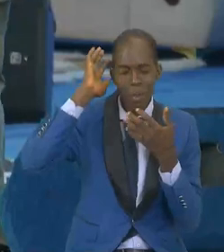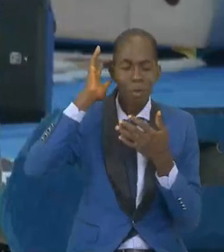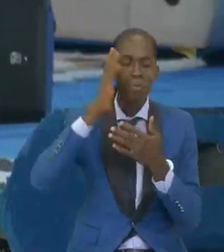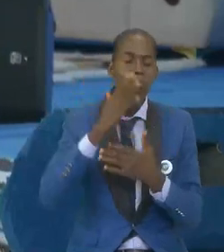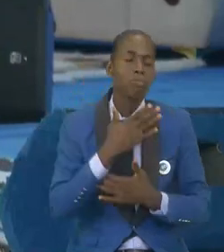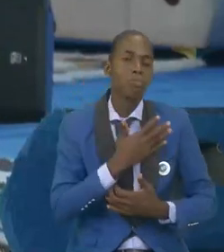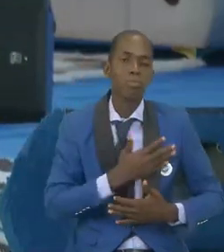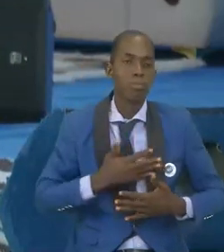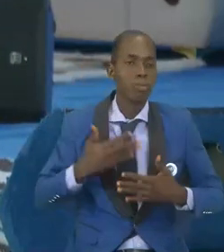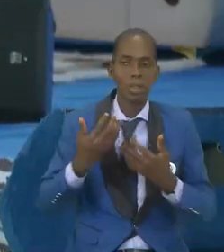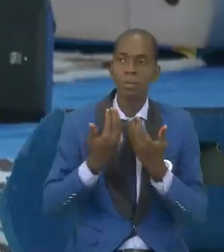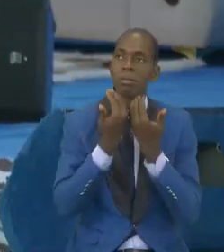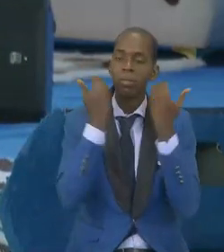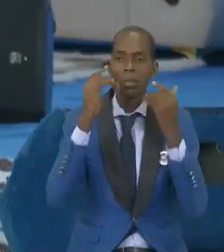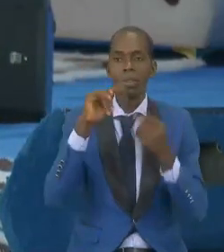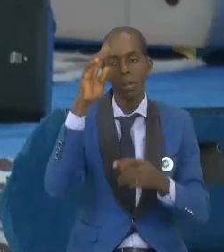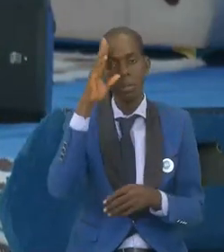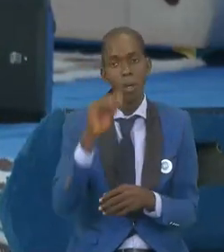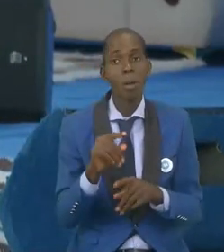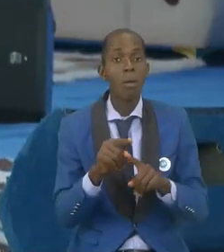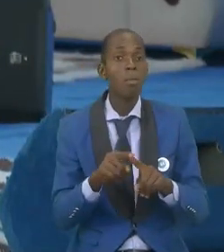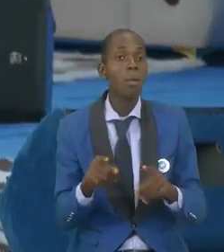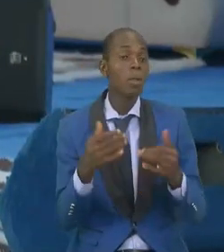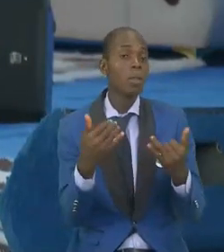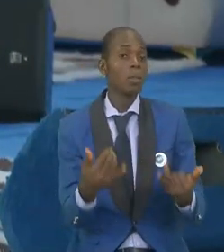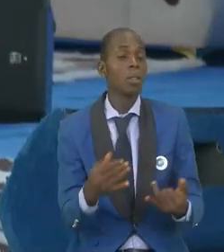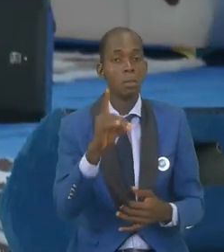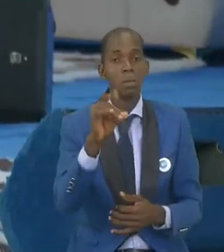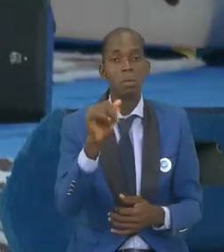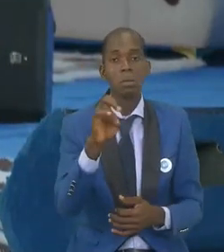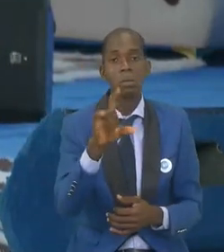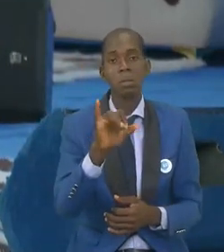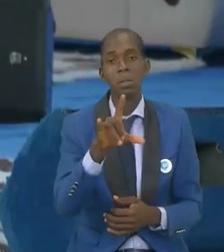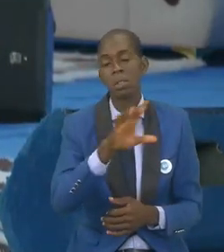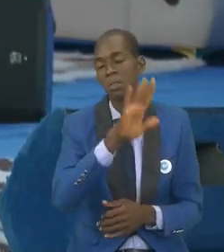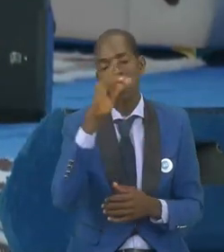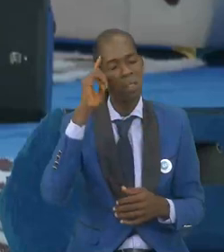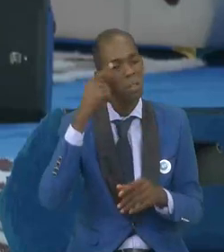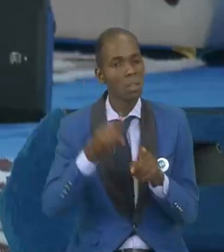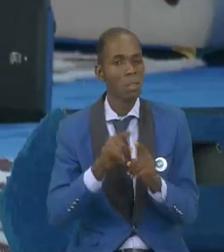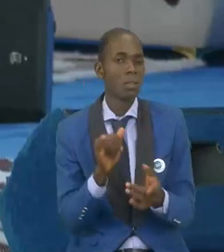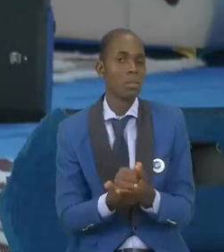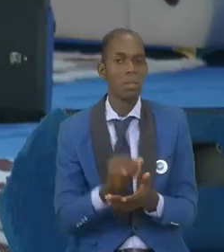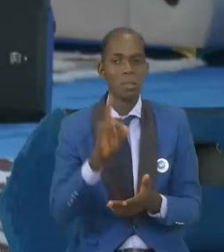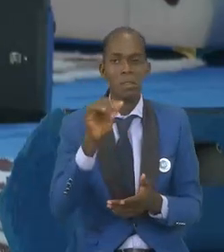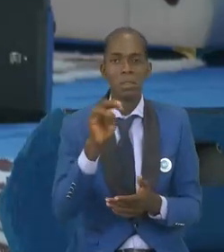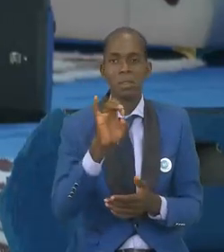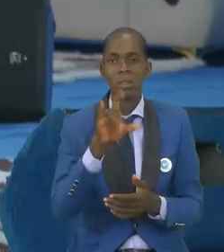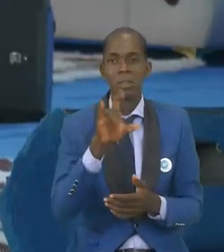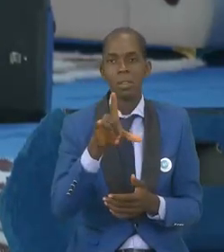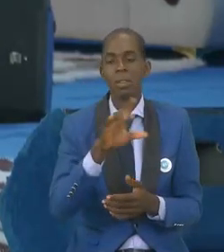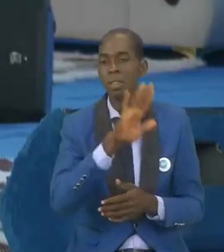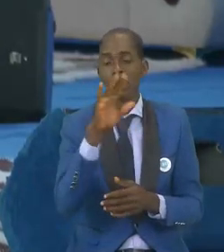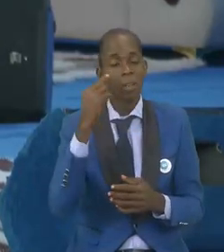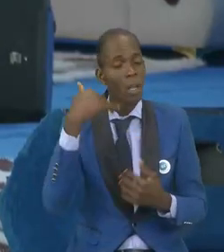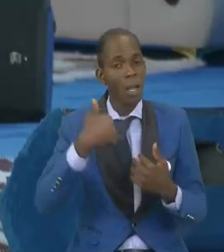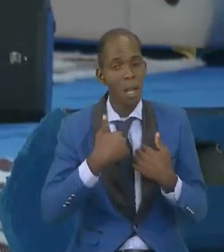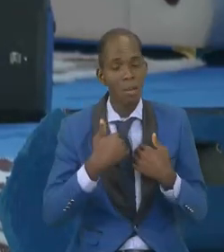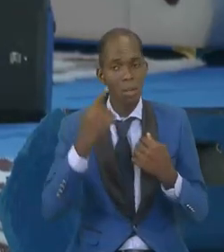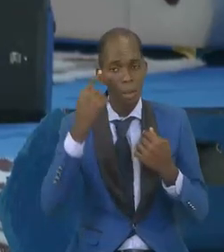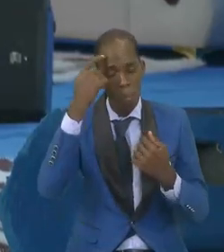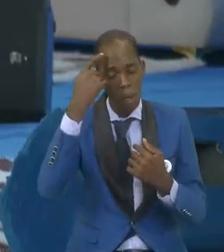au lion et il pensait que les lions allaient le dévorer maintenant Daniel le pensait pas de cette manière